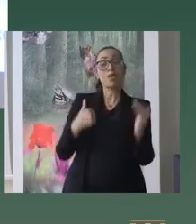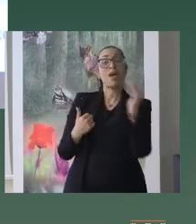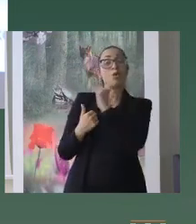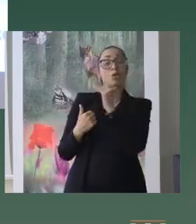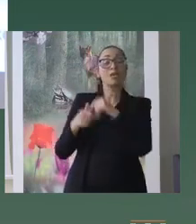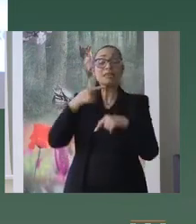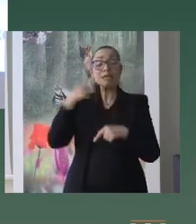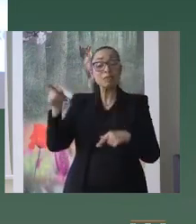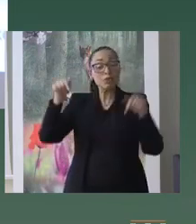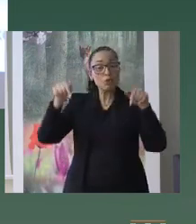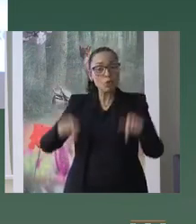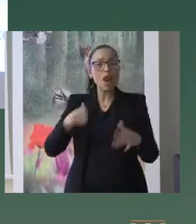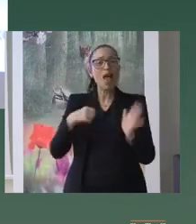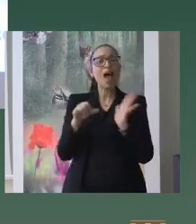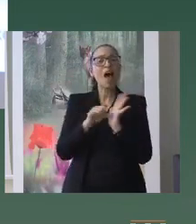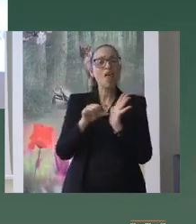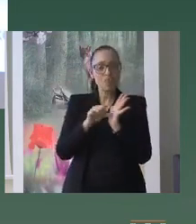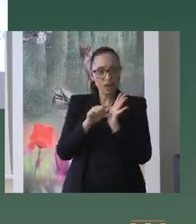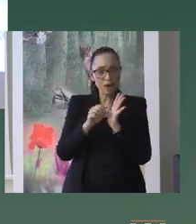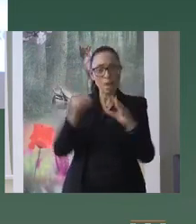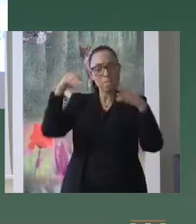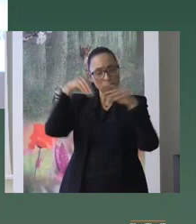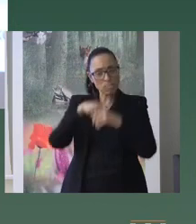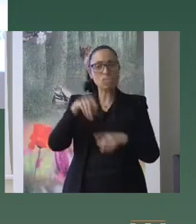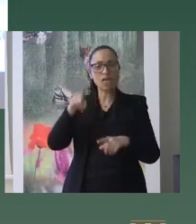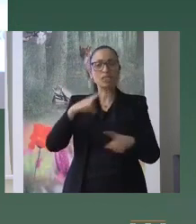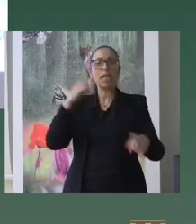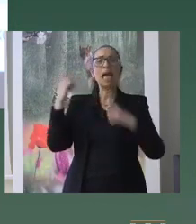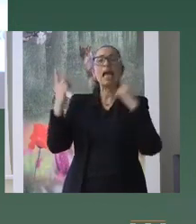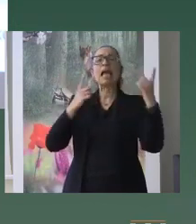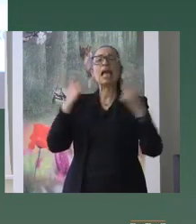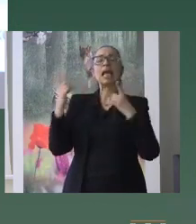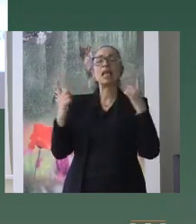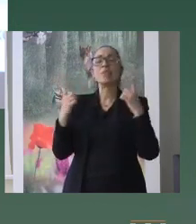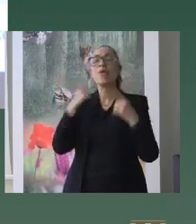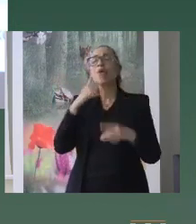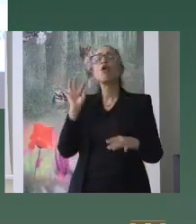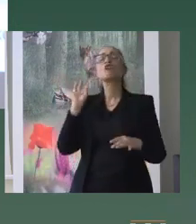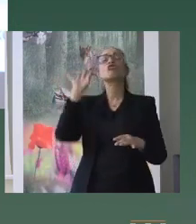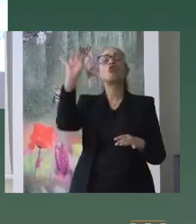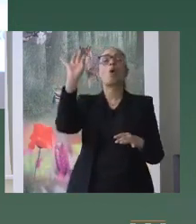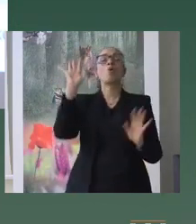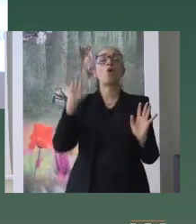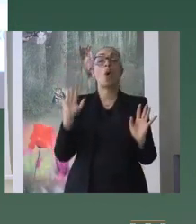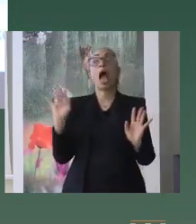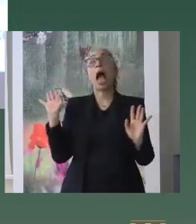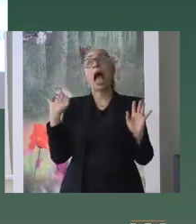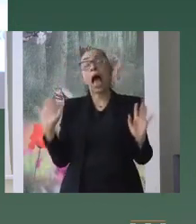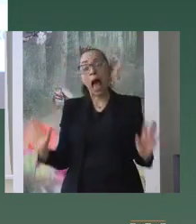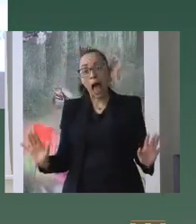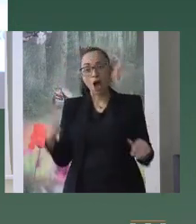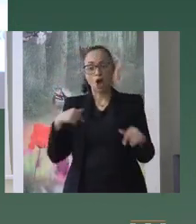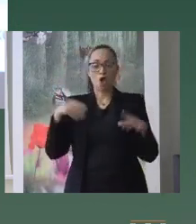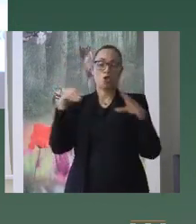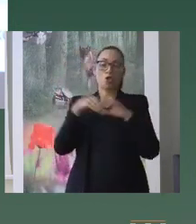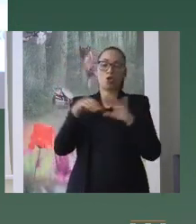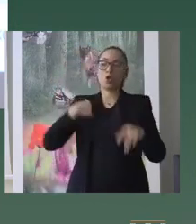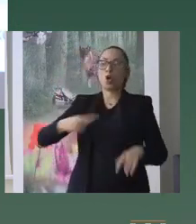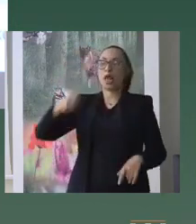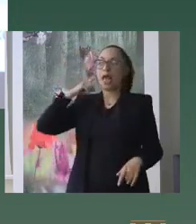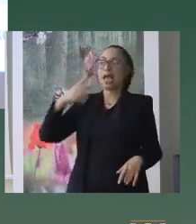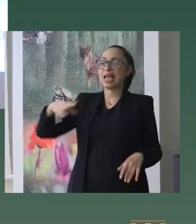Αθήνα κατατάσσεται ανάμεσα στις κλιματικές ουδέτερες. Ως στόχο έχει. Α, ως στόχο. Γιατί,